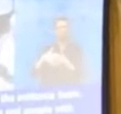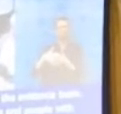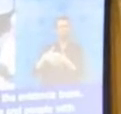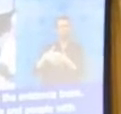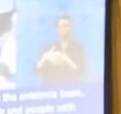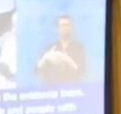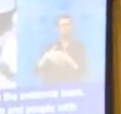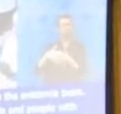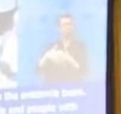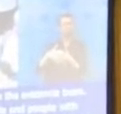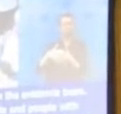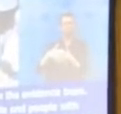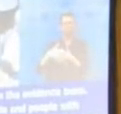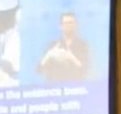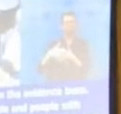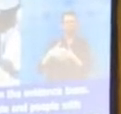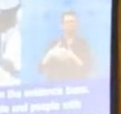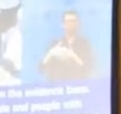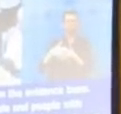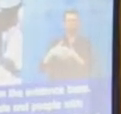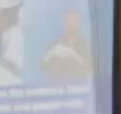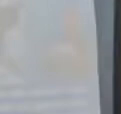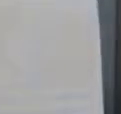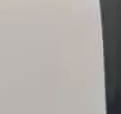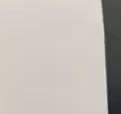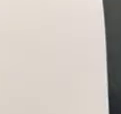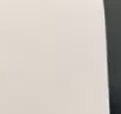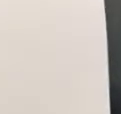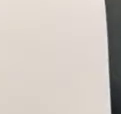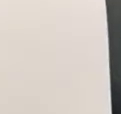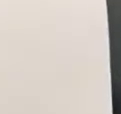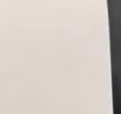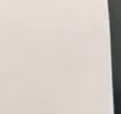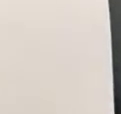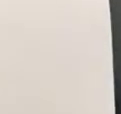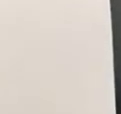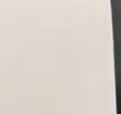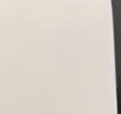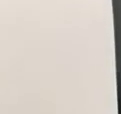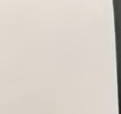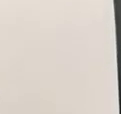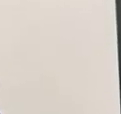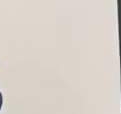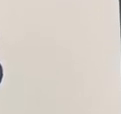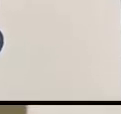supplémentaires pour les aides personnelles. Nous prêtons attention aux besoins de tous